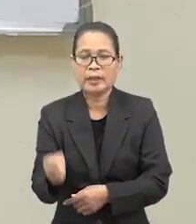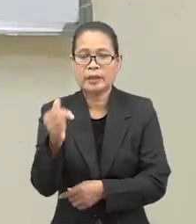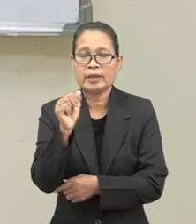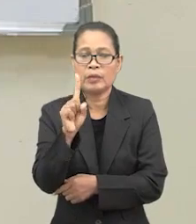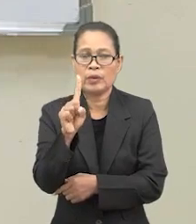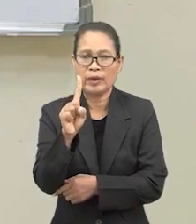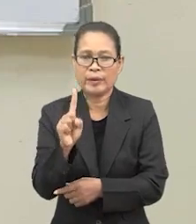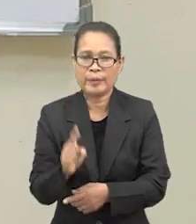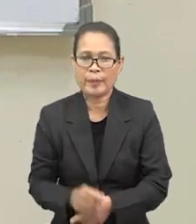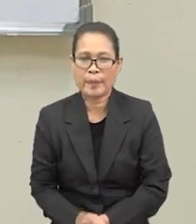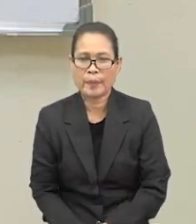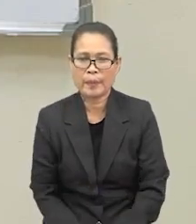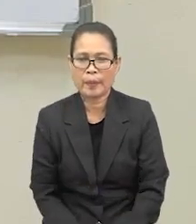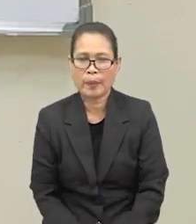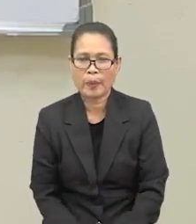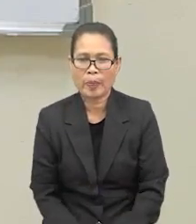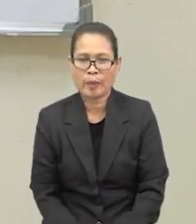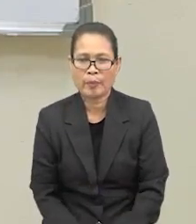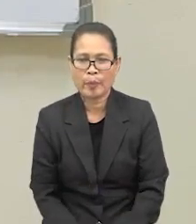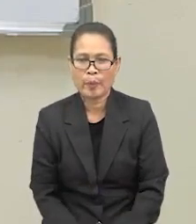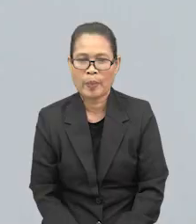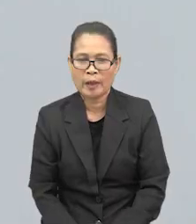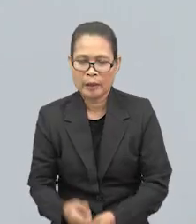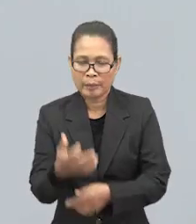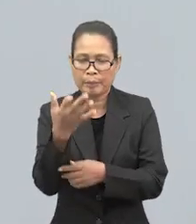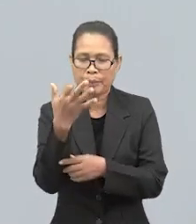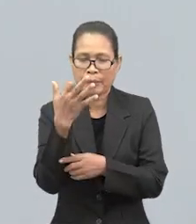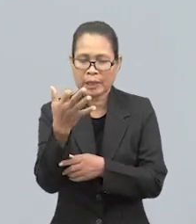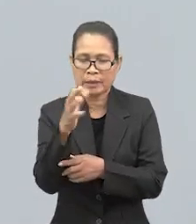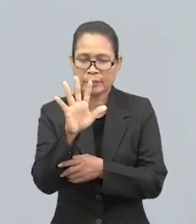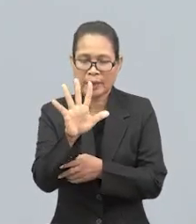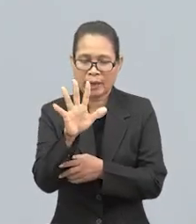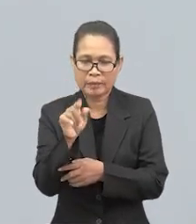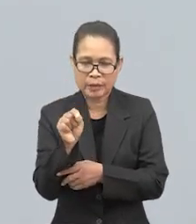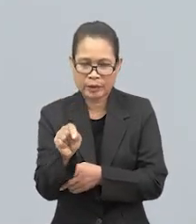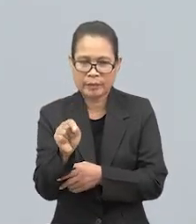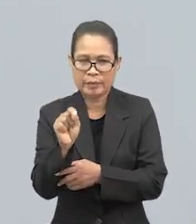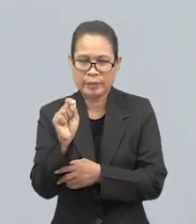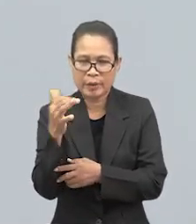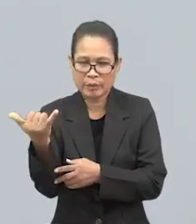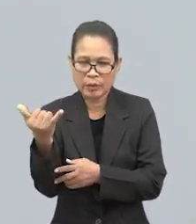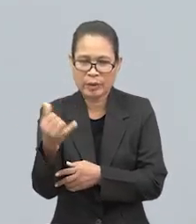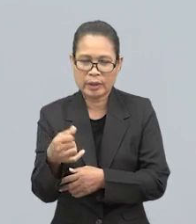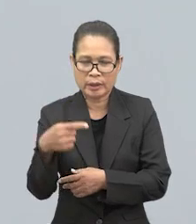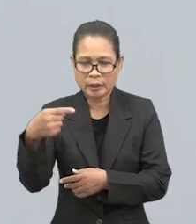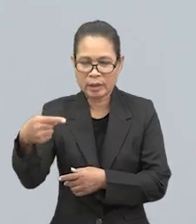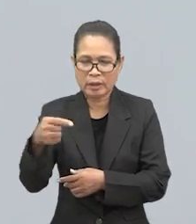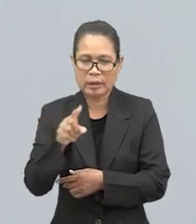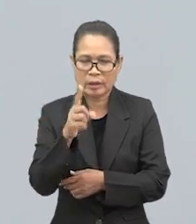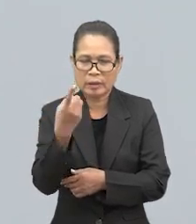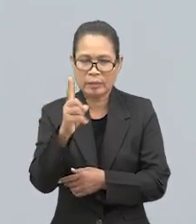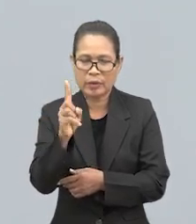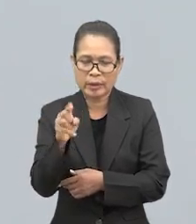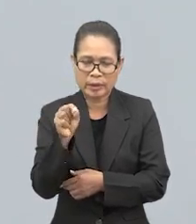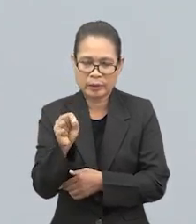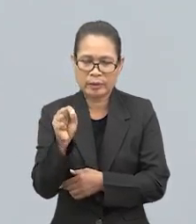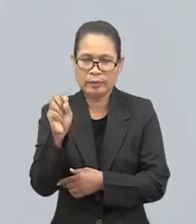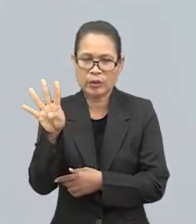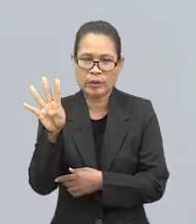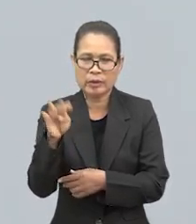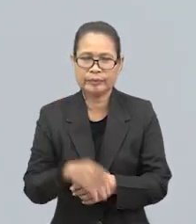Kịch ca tia miên phí. Kịch ca tia tìm muối cứ bài sợ pram chọc bỏ muối. Đọ đọc muối